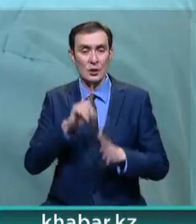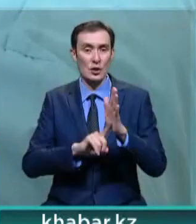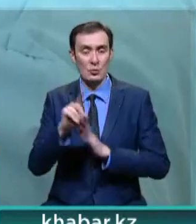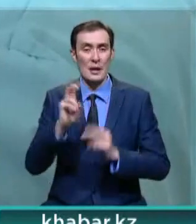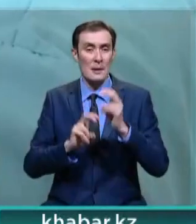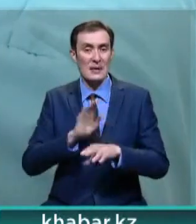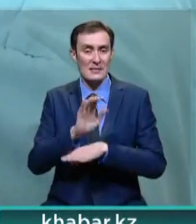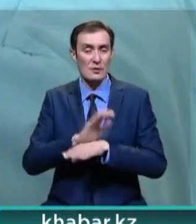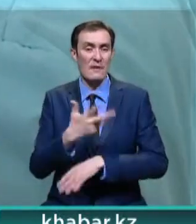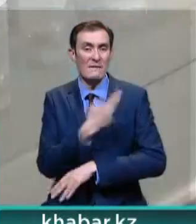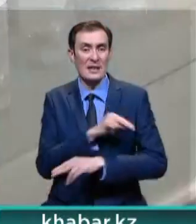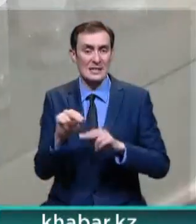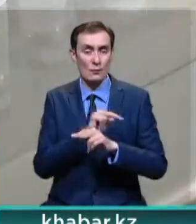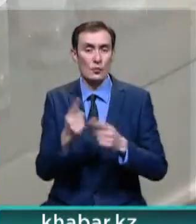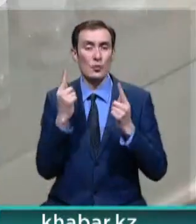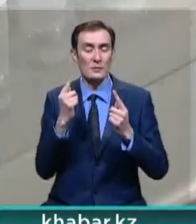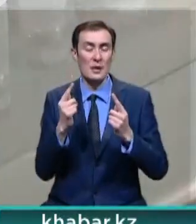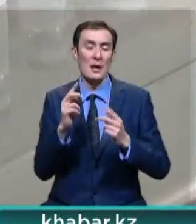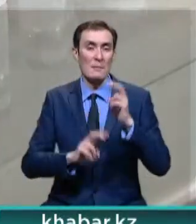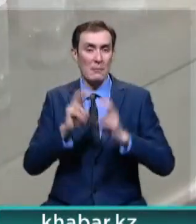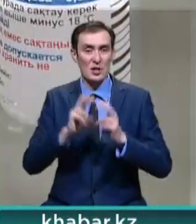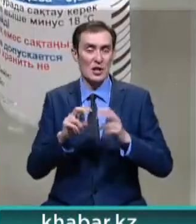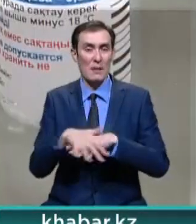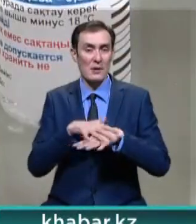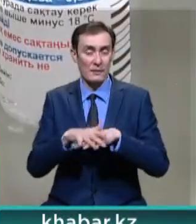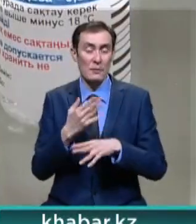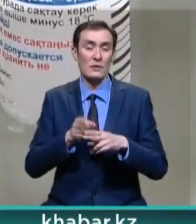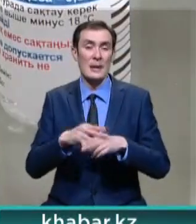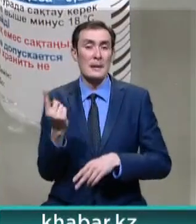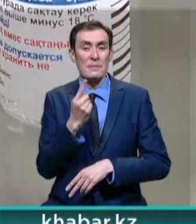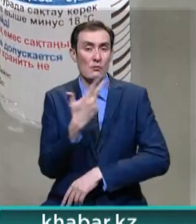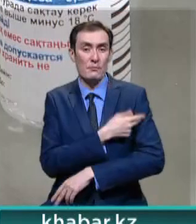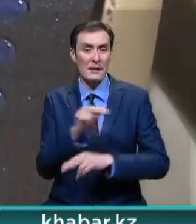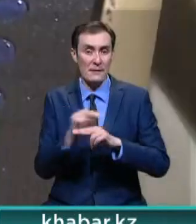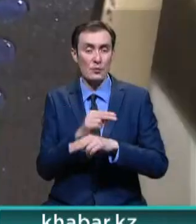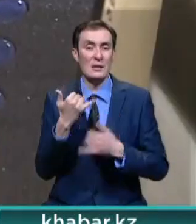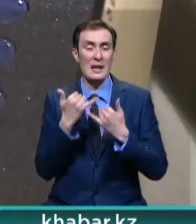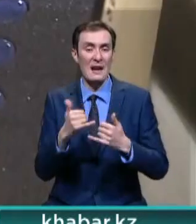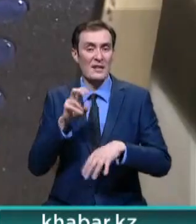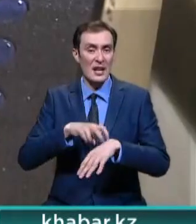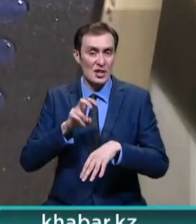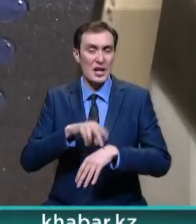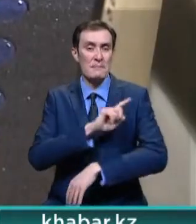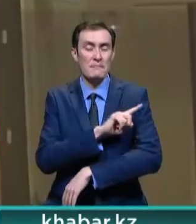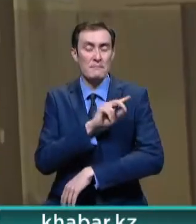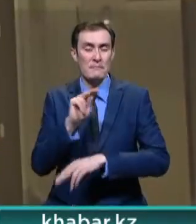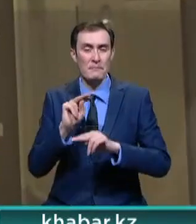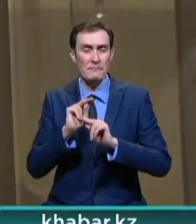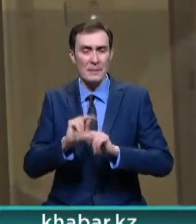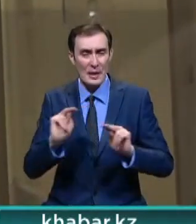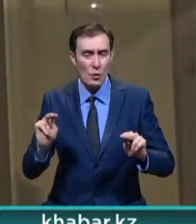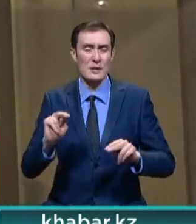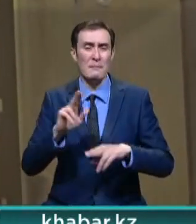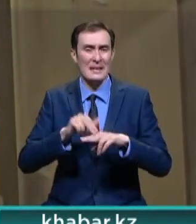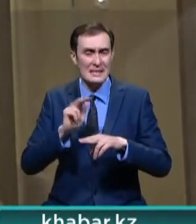начнут производство вакцины уже в промышленных объемах. Первыми прививку от ковид получат медики, полицейские, педагоги и люди